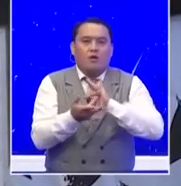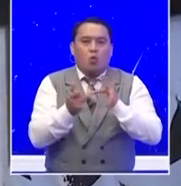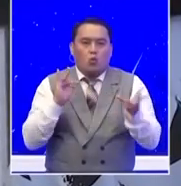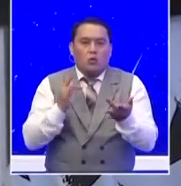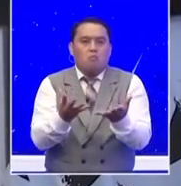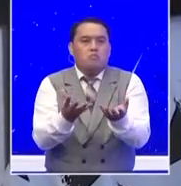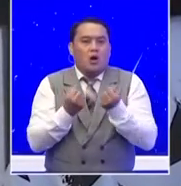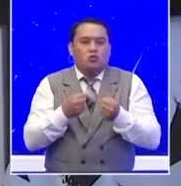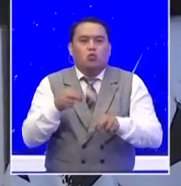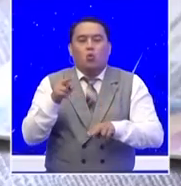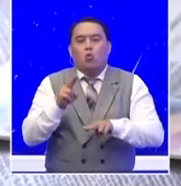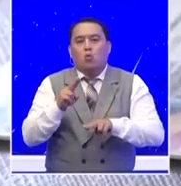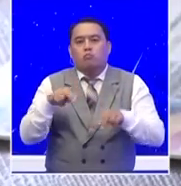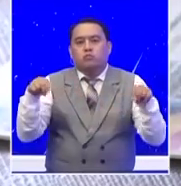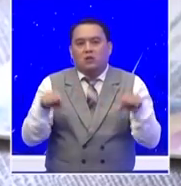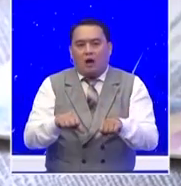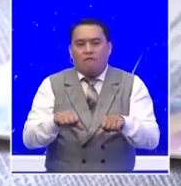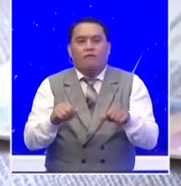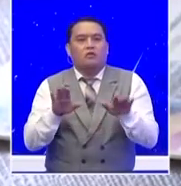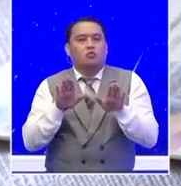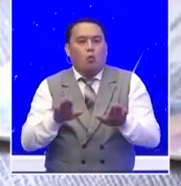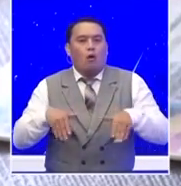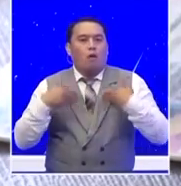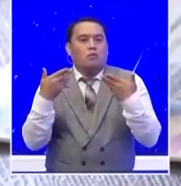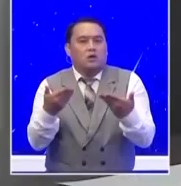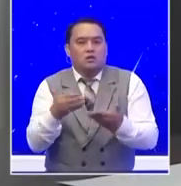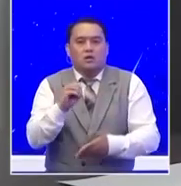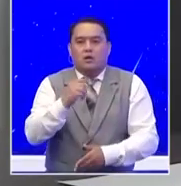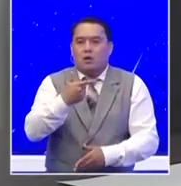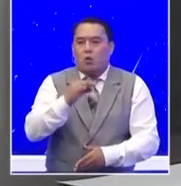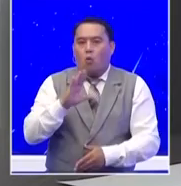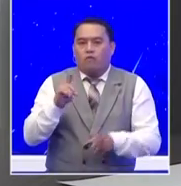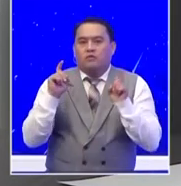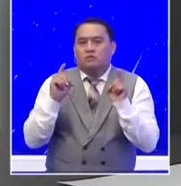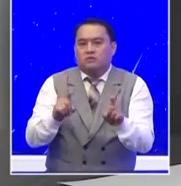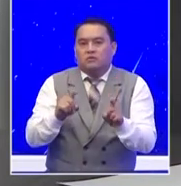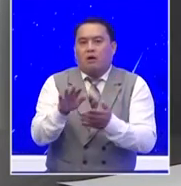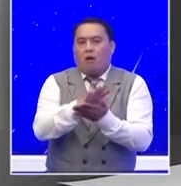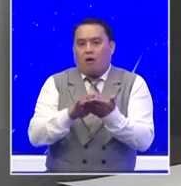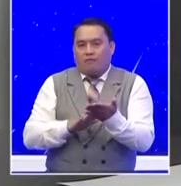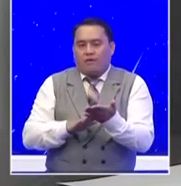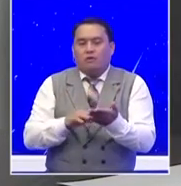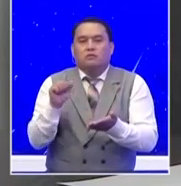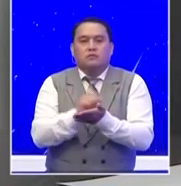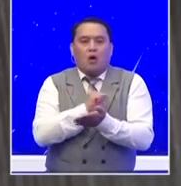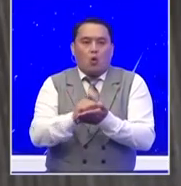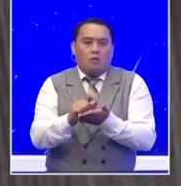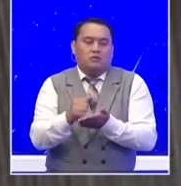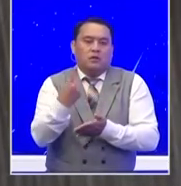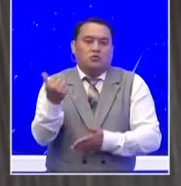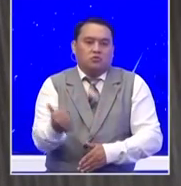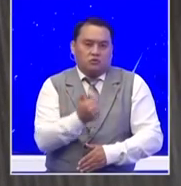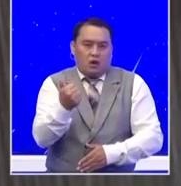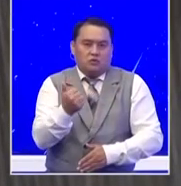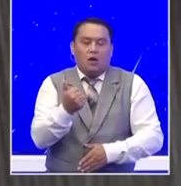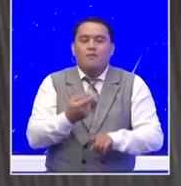для получения водительского удостоверения достаточно обратиться на портал ЕГОВ и зарегистрировать заявку. Документ изготавливают всего за час.